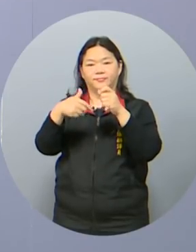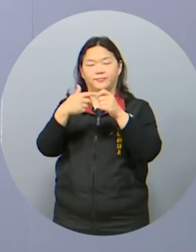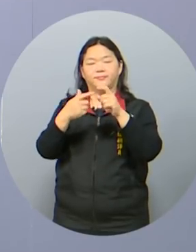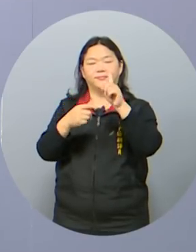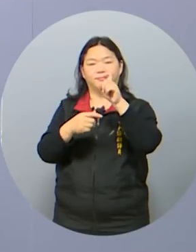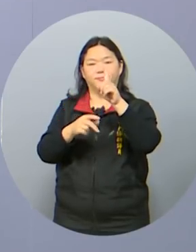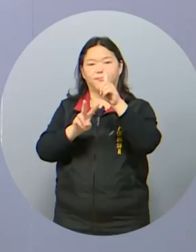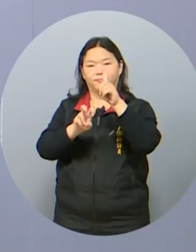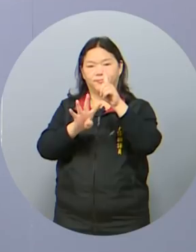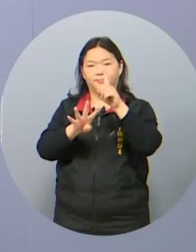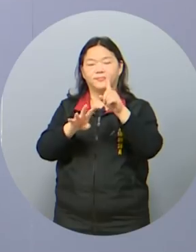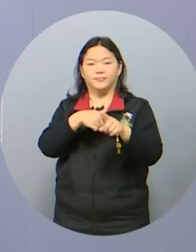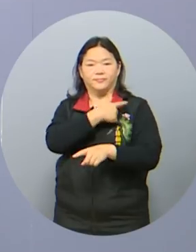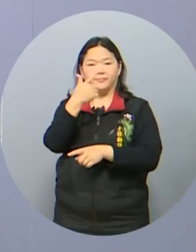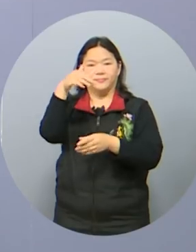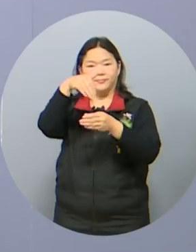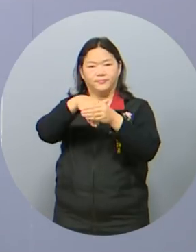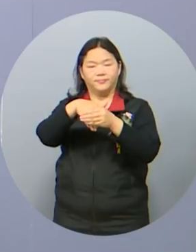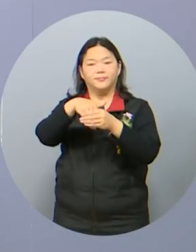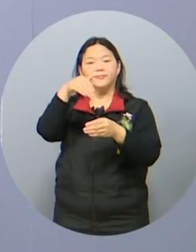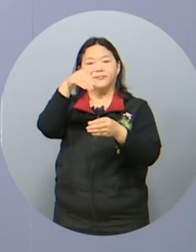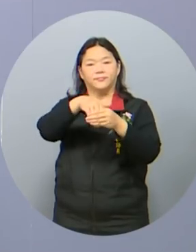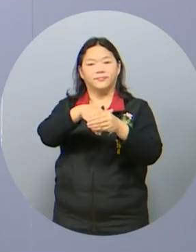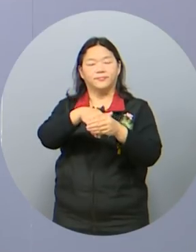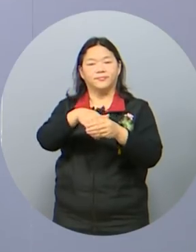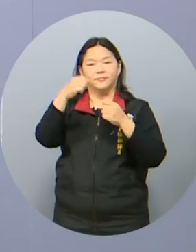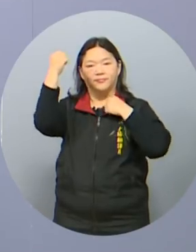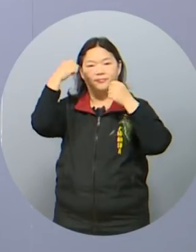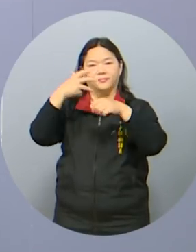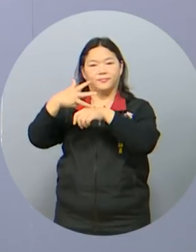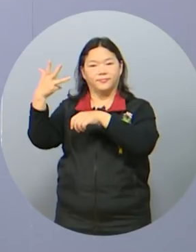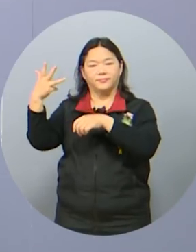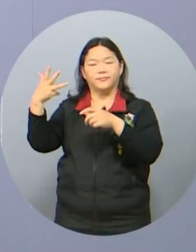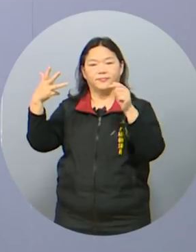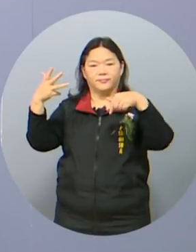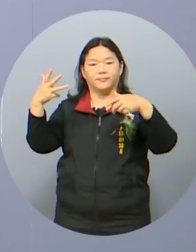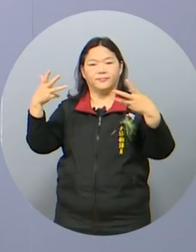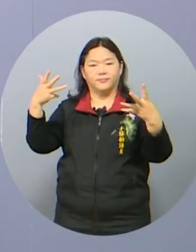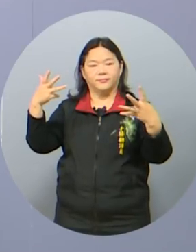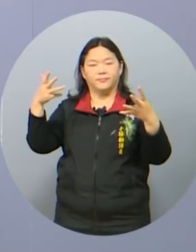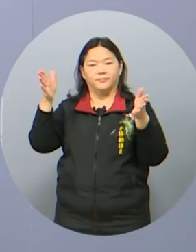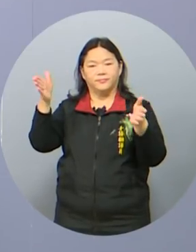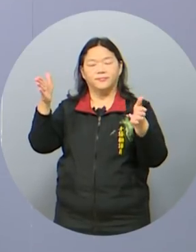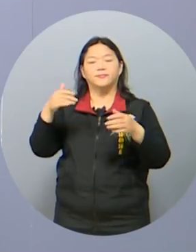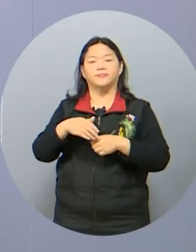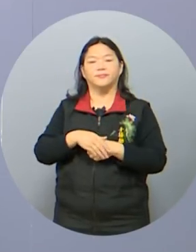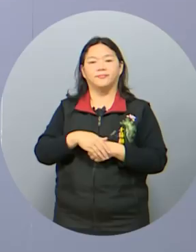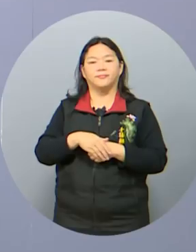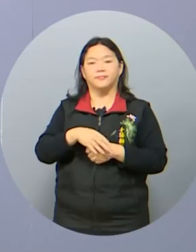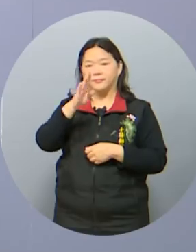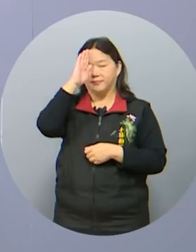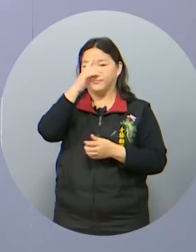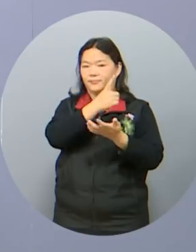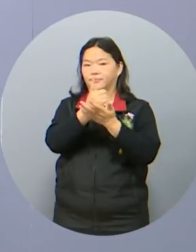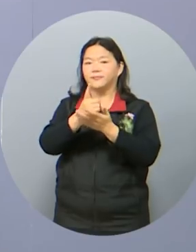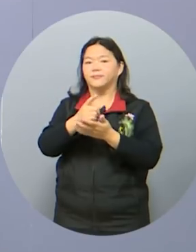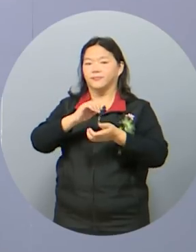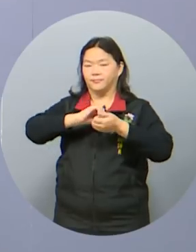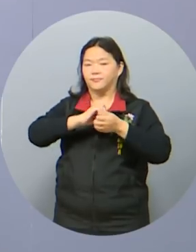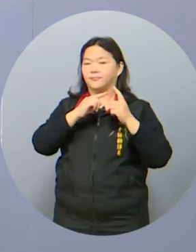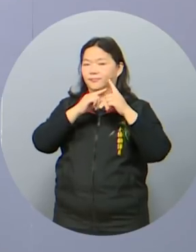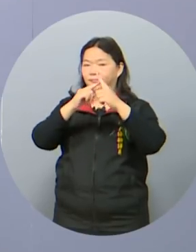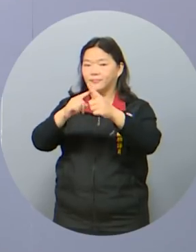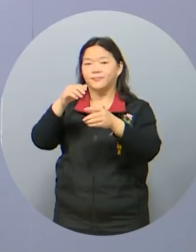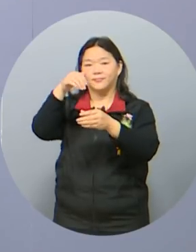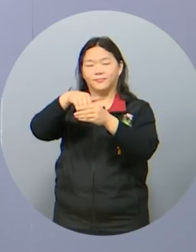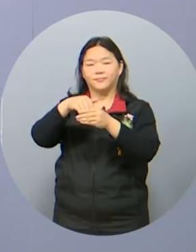107年11月24号星期六投票，投票时间至上午8时至下午4时止，请各位市民务必抽空，并